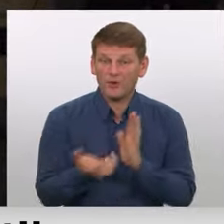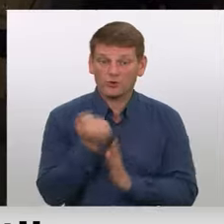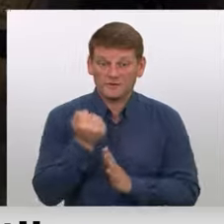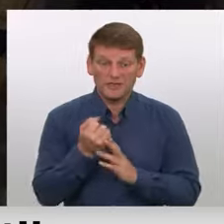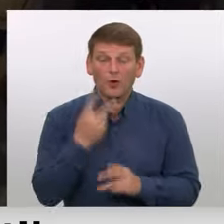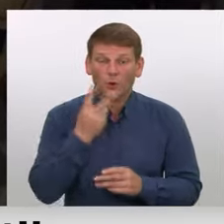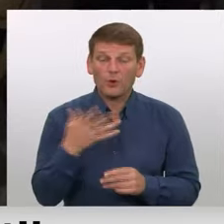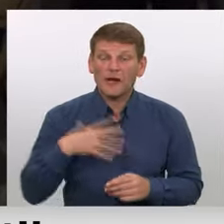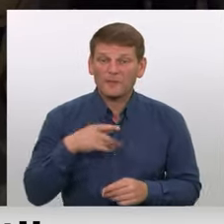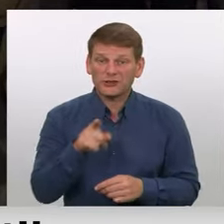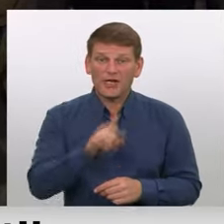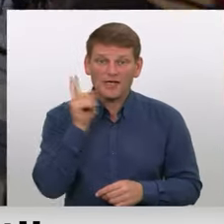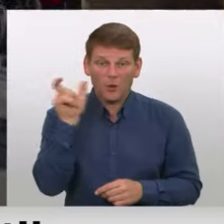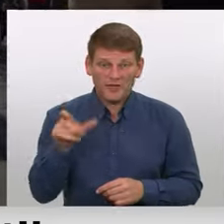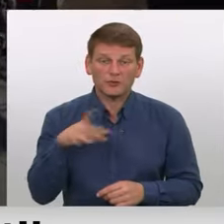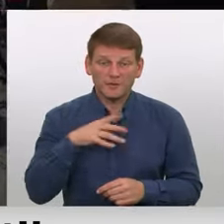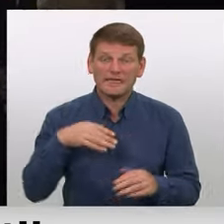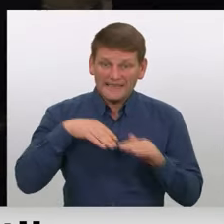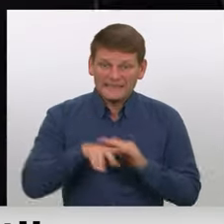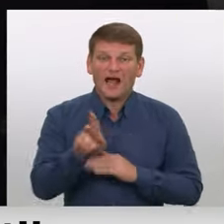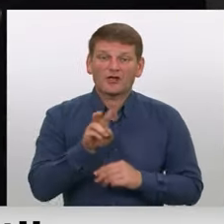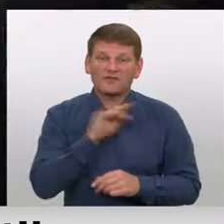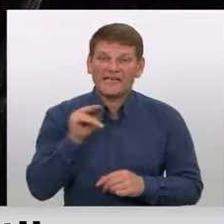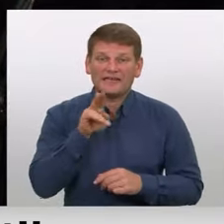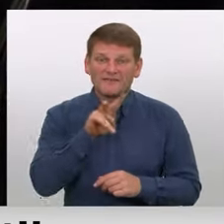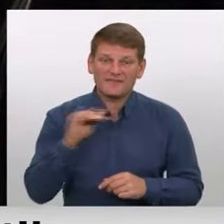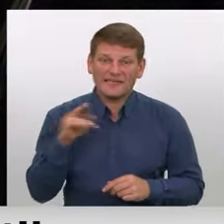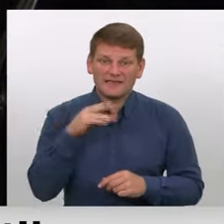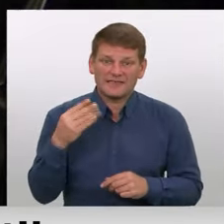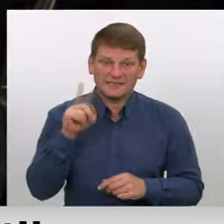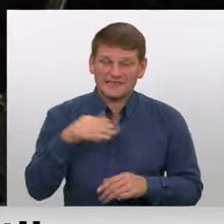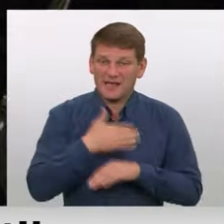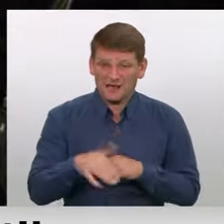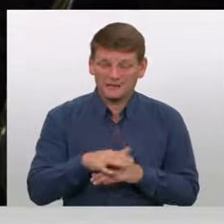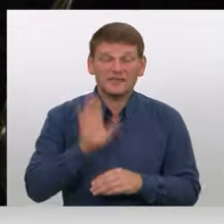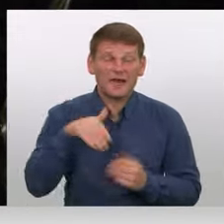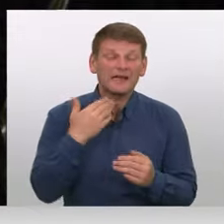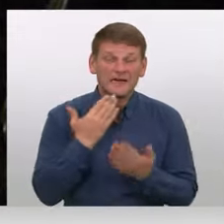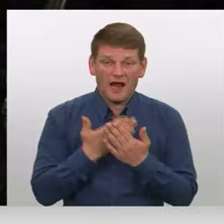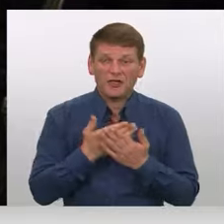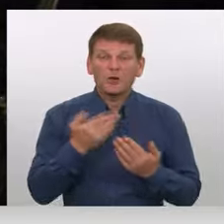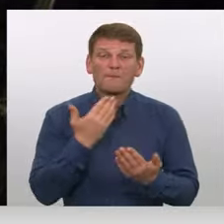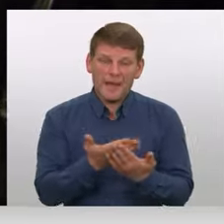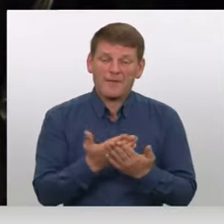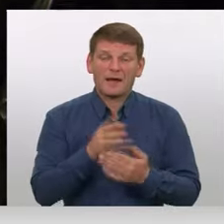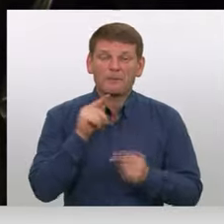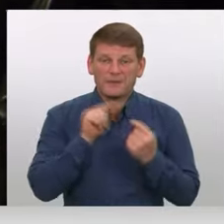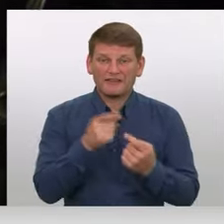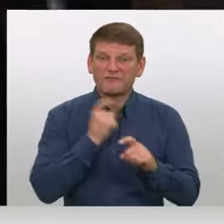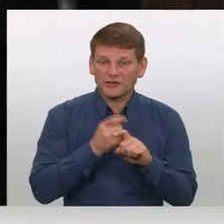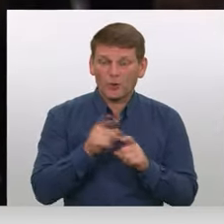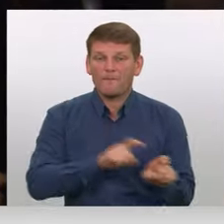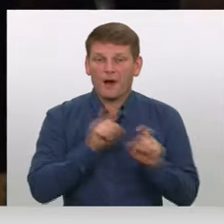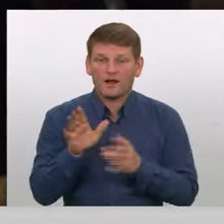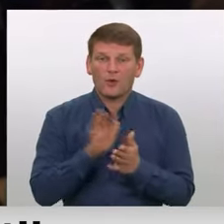kāpēc šie jaunieši bija izgājuši Vīnas ielās. Lai rādītu piemēru pret fašismu un pārēju uz